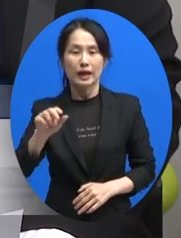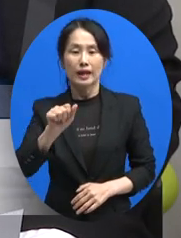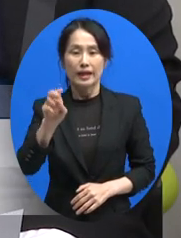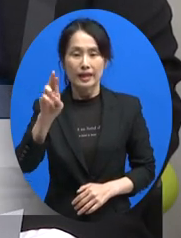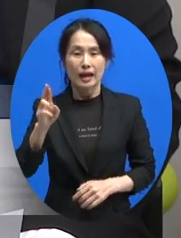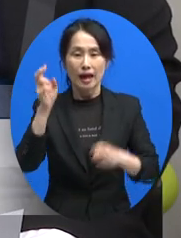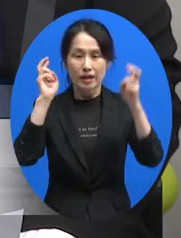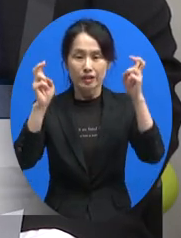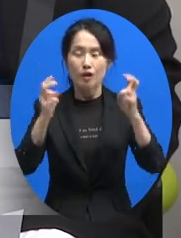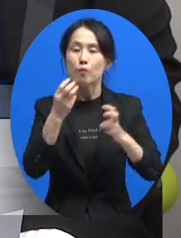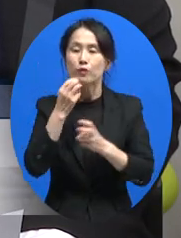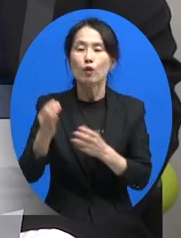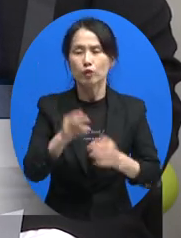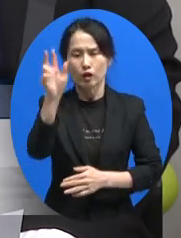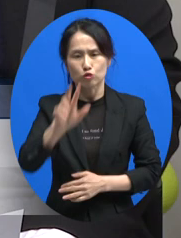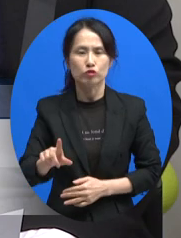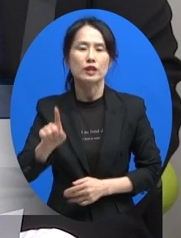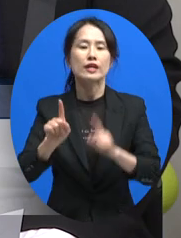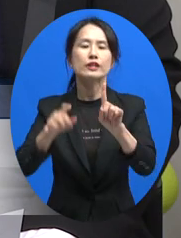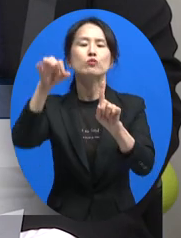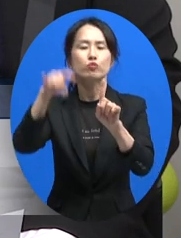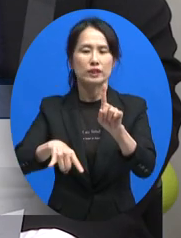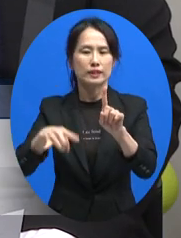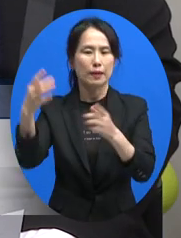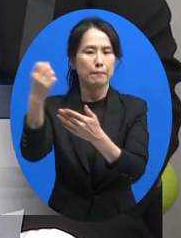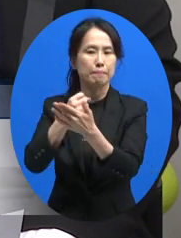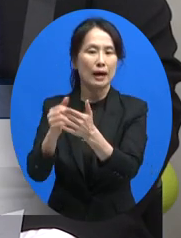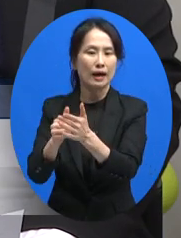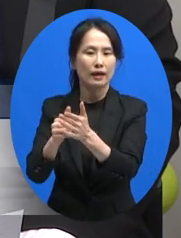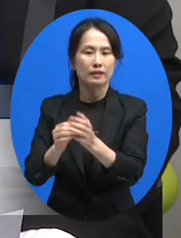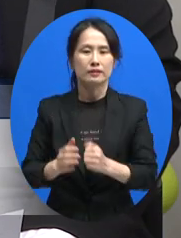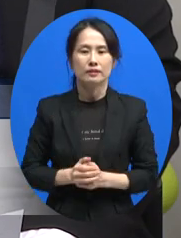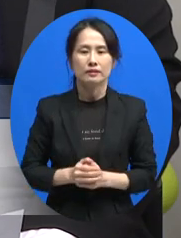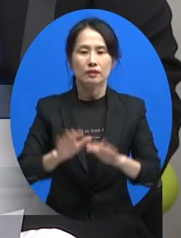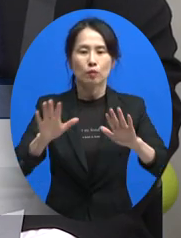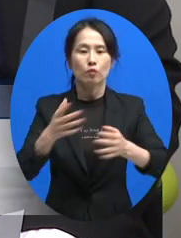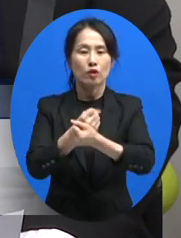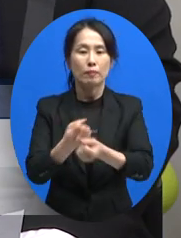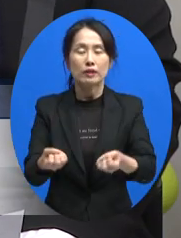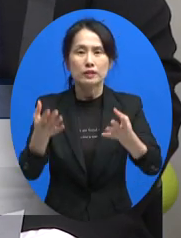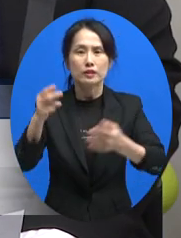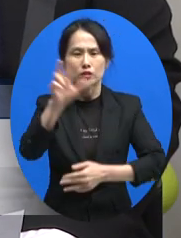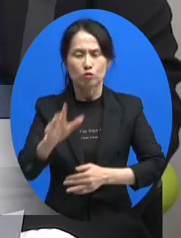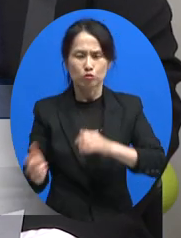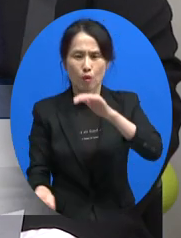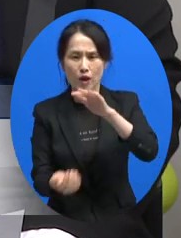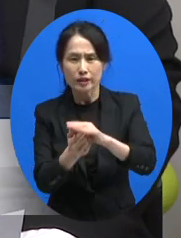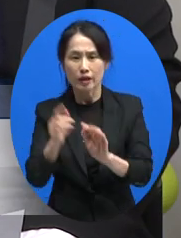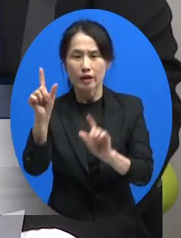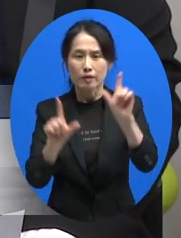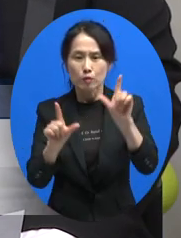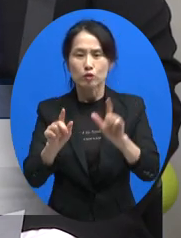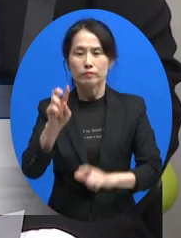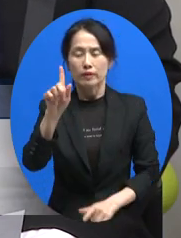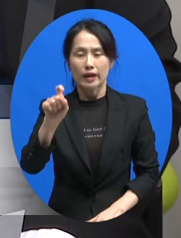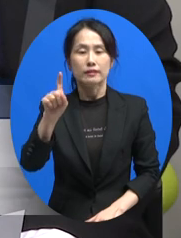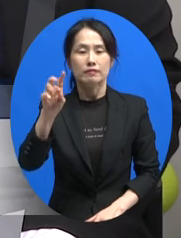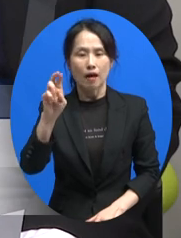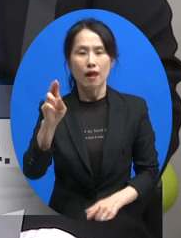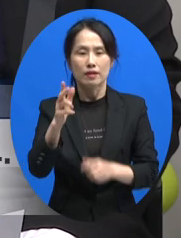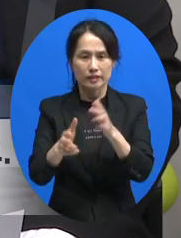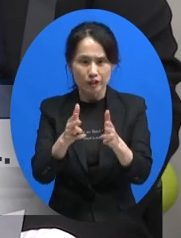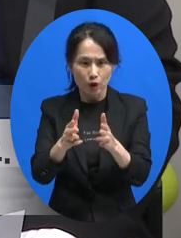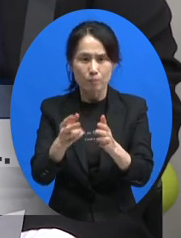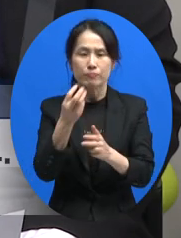전국 1, 2위를 우리 경기도가 차지하고 있다고 들었습니다. 오늘의 협약식이 전국 최대 규모의 XR 산업